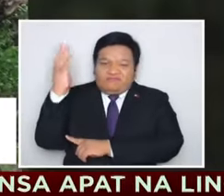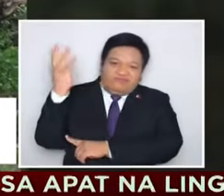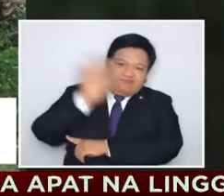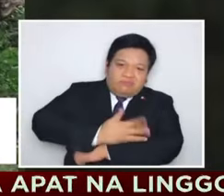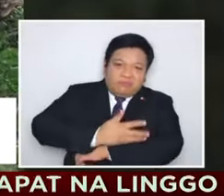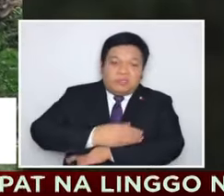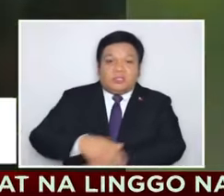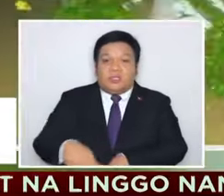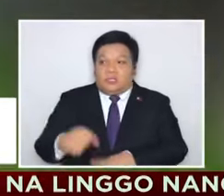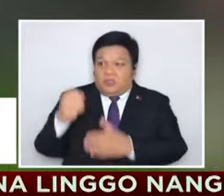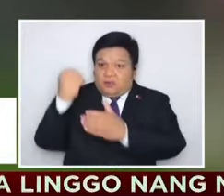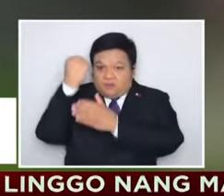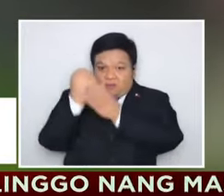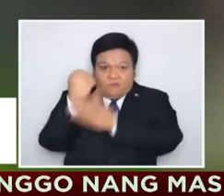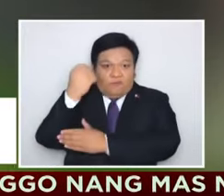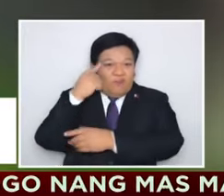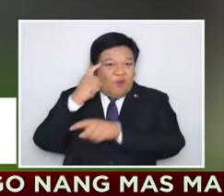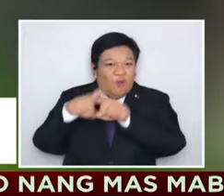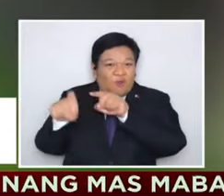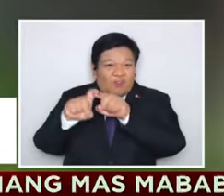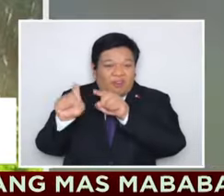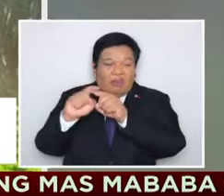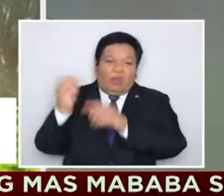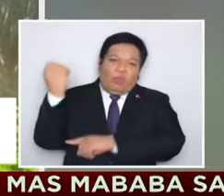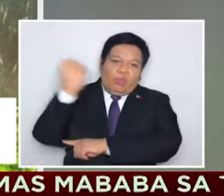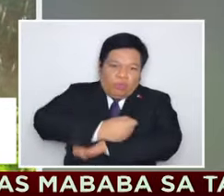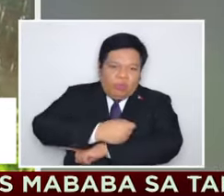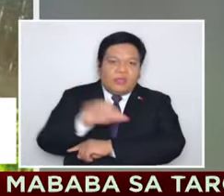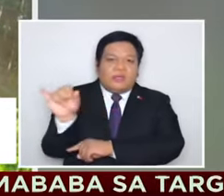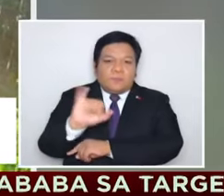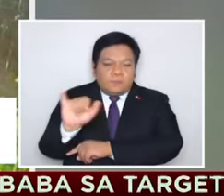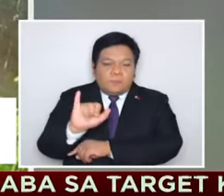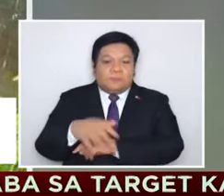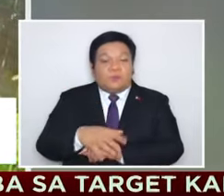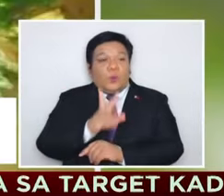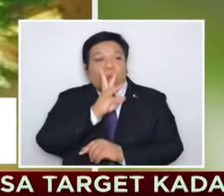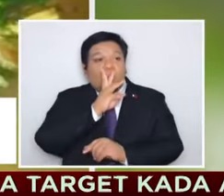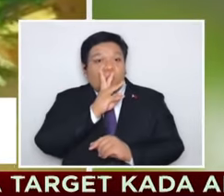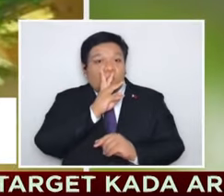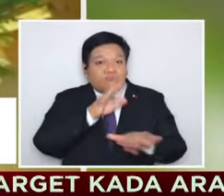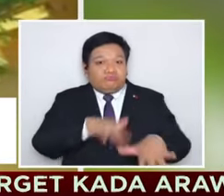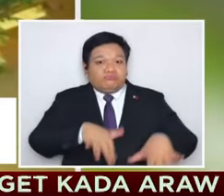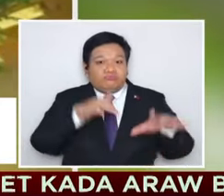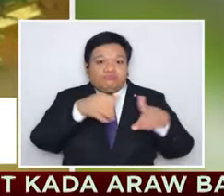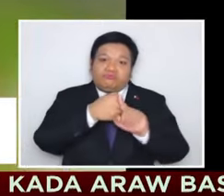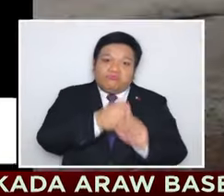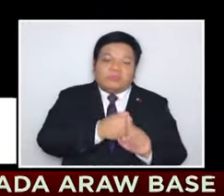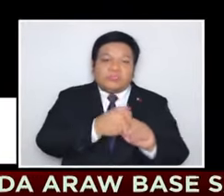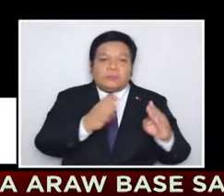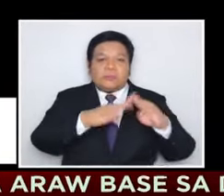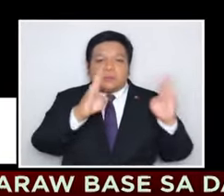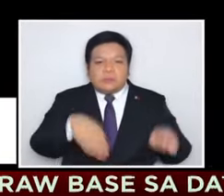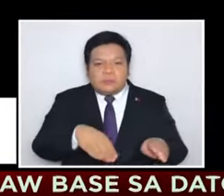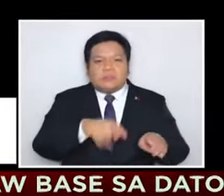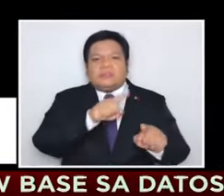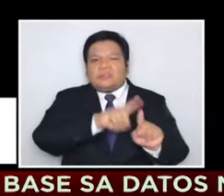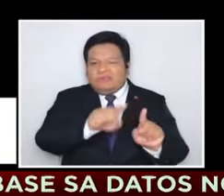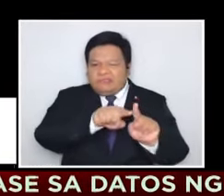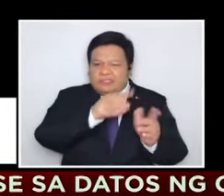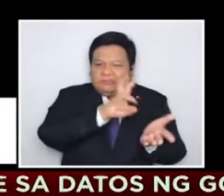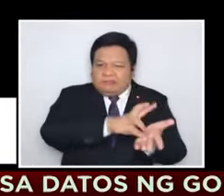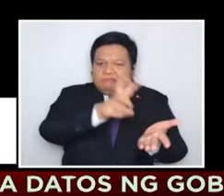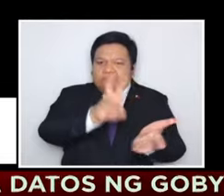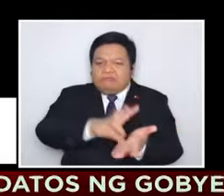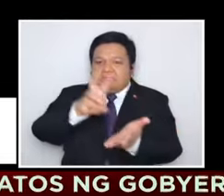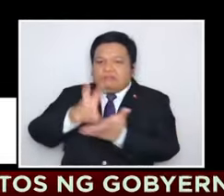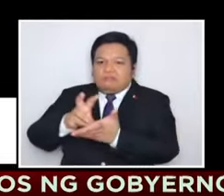Barangay Kalingonan. Binahari ng ilang bahay sa Barangay Poblacion ng Merida, Lite. Sa Dulaglite, may